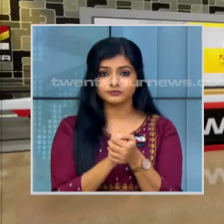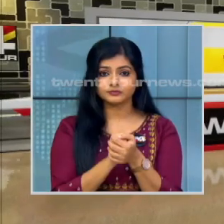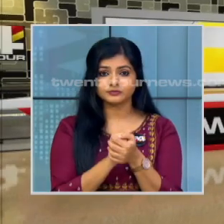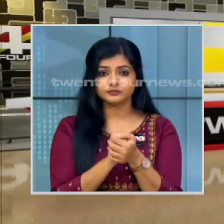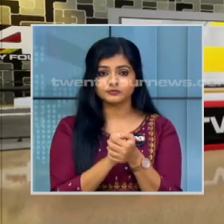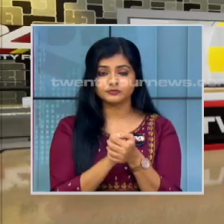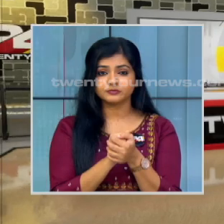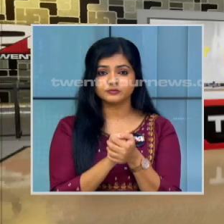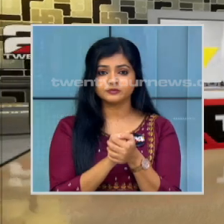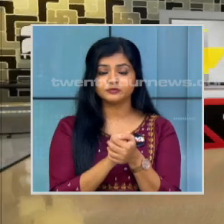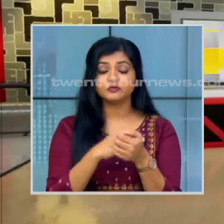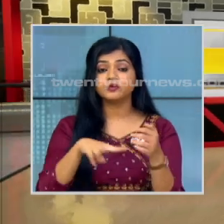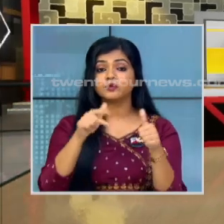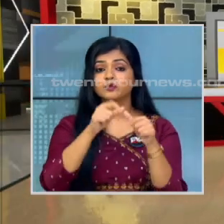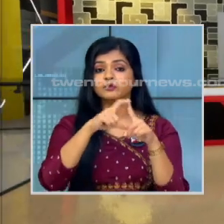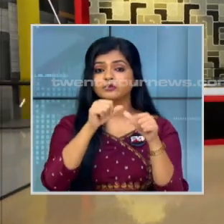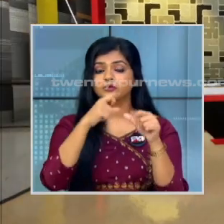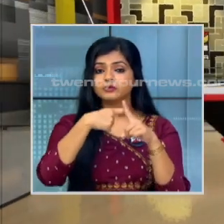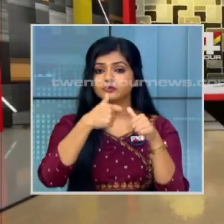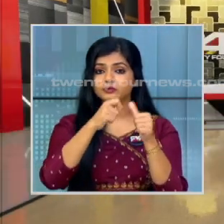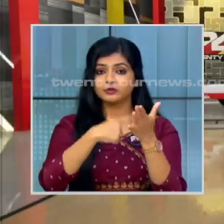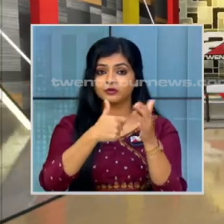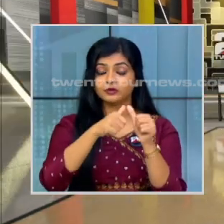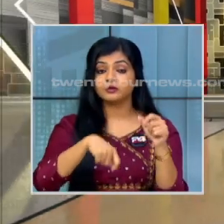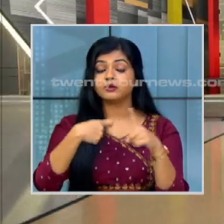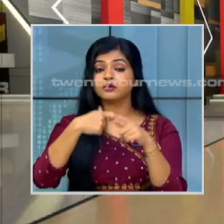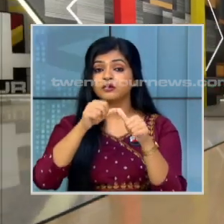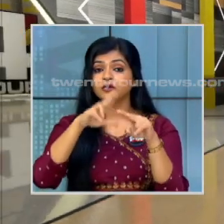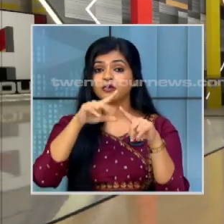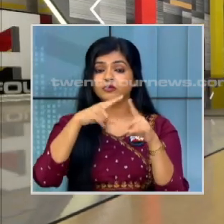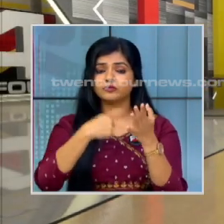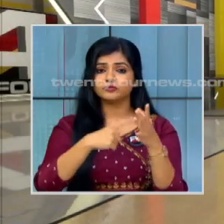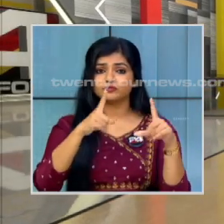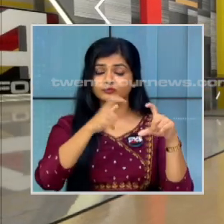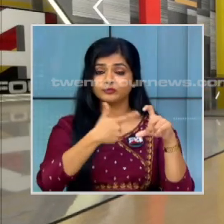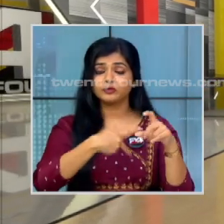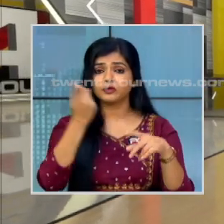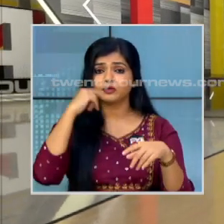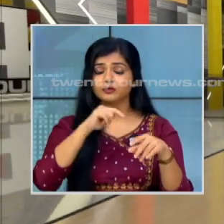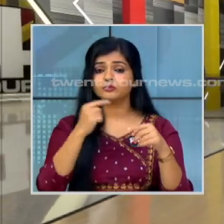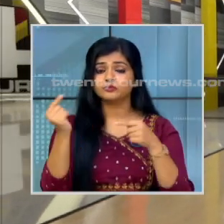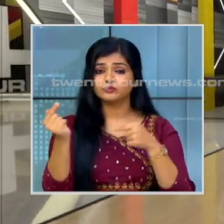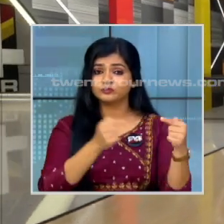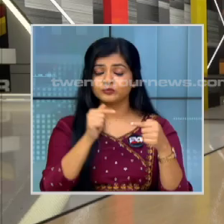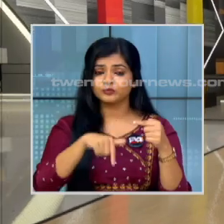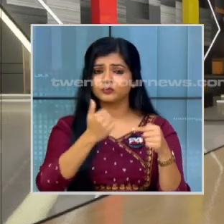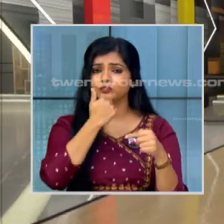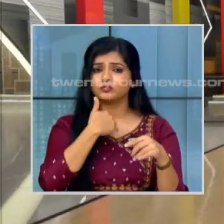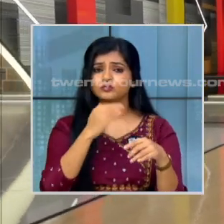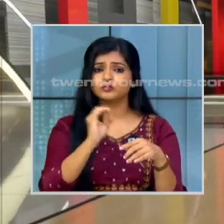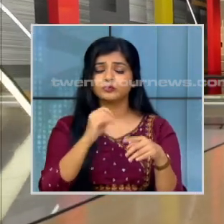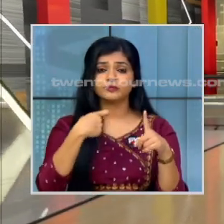വിശദാംശങ്ങൾ നൽകിയത്. വടകരയിലെ കാഫിർ സ്ക്രീൻഷോട്ട് വിവാദത്തിൽ തെറ്റു പറ്റിയിട്ടില്ലെന്ന് നിയമപരമായി തെളിയിക്കുമെന്ന് KK